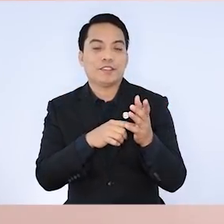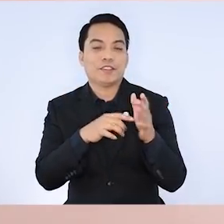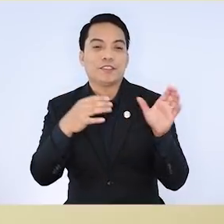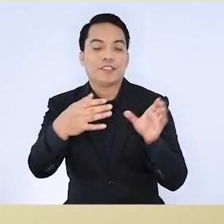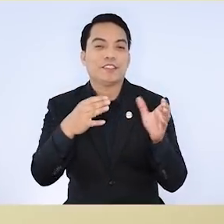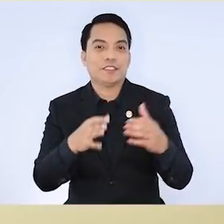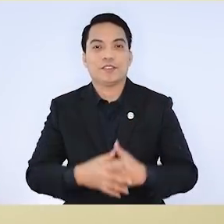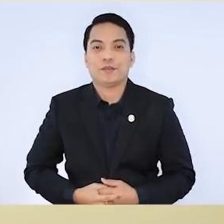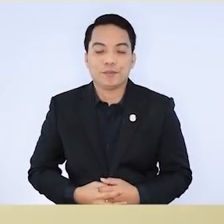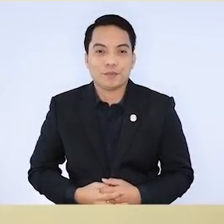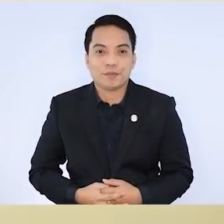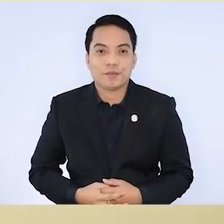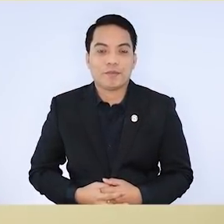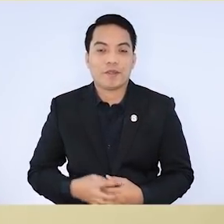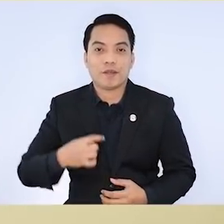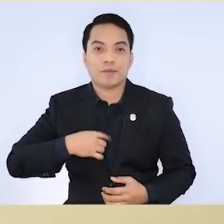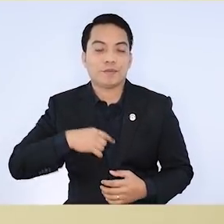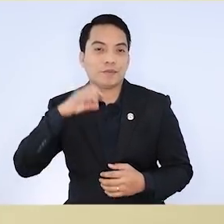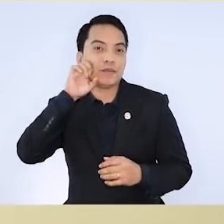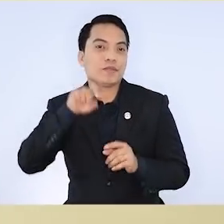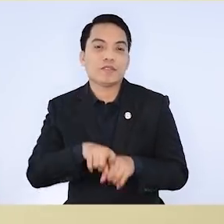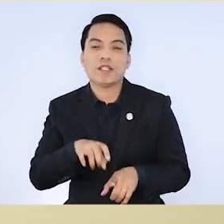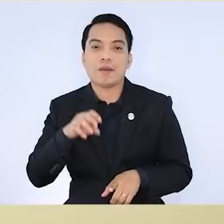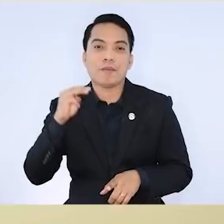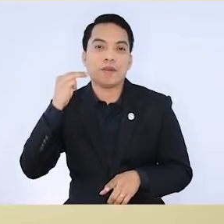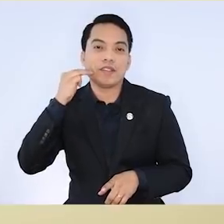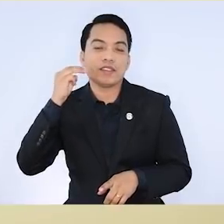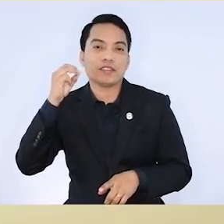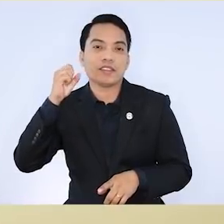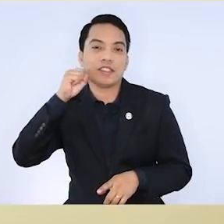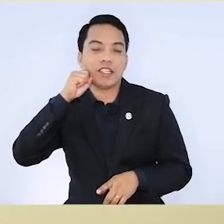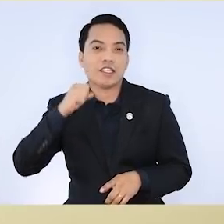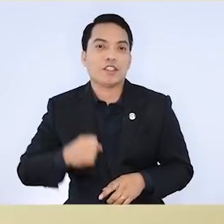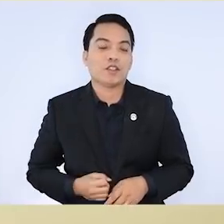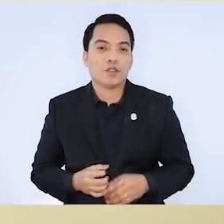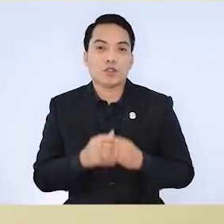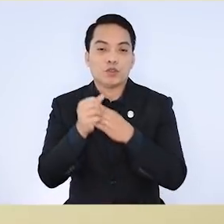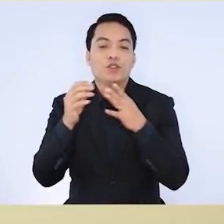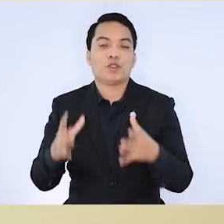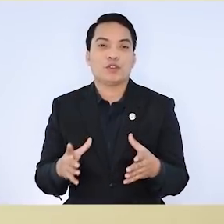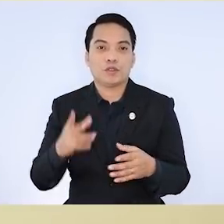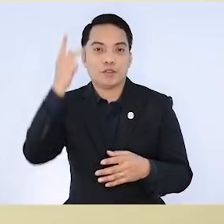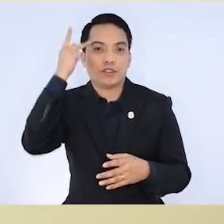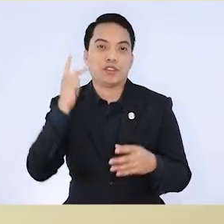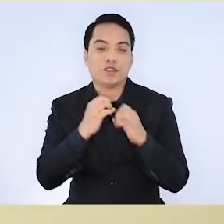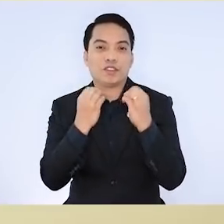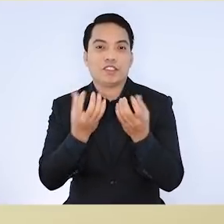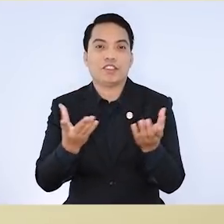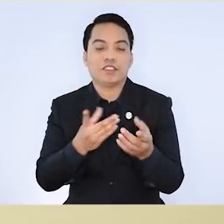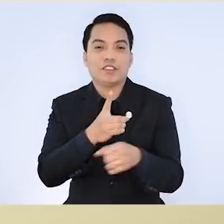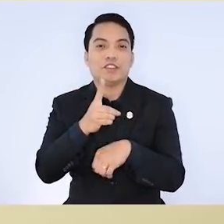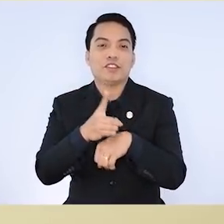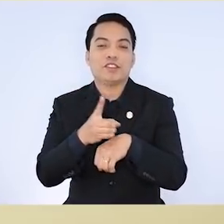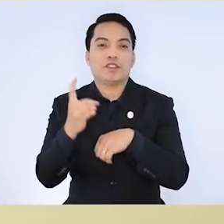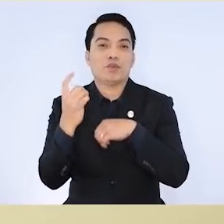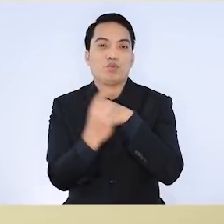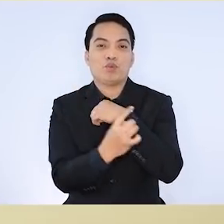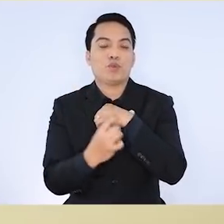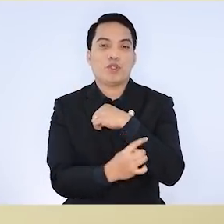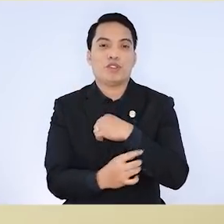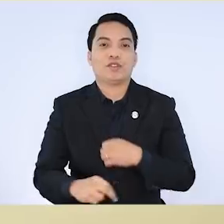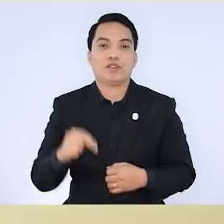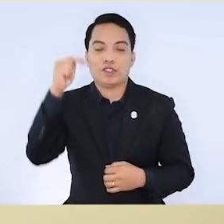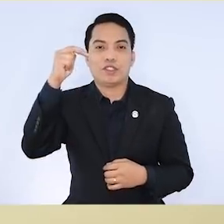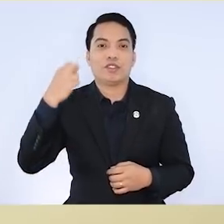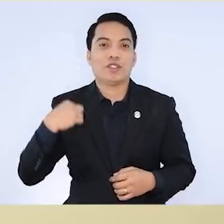pagtitipon. Ako po si kapatid na Mariel Salindro, Pangulong Kadiwa po ng Distrito ng Zamboanga del Norte. Nagpapasalamat po kami